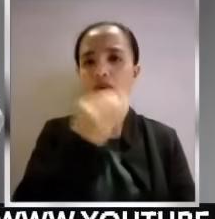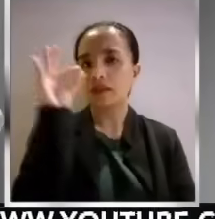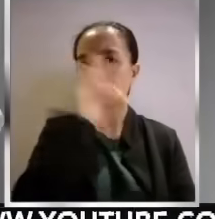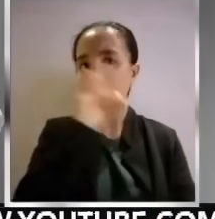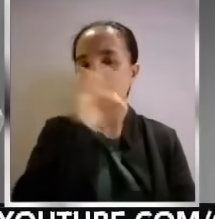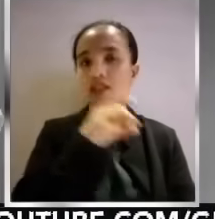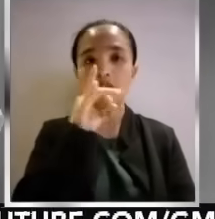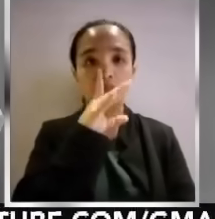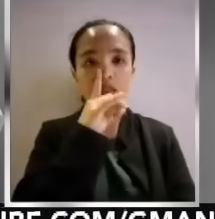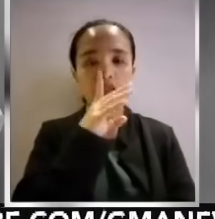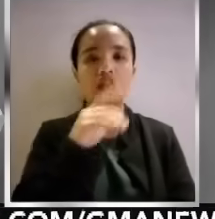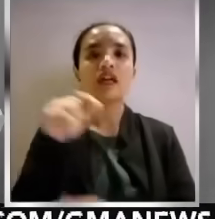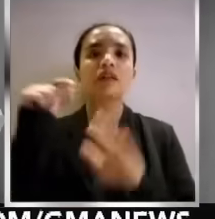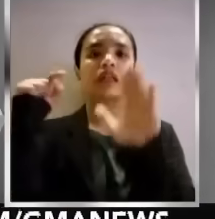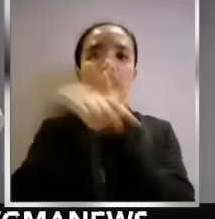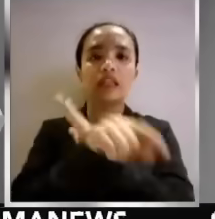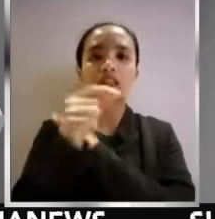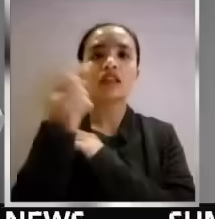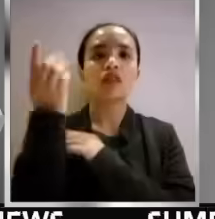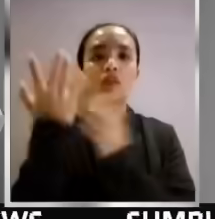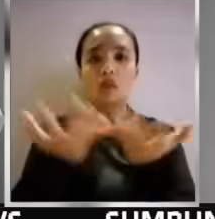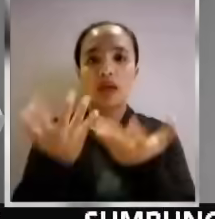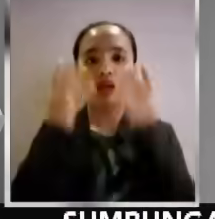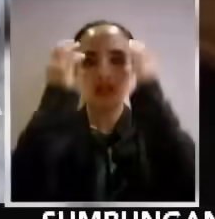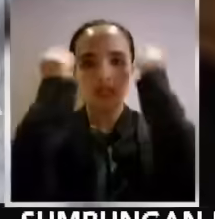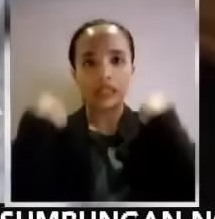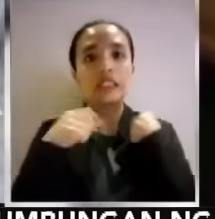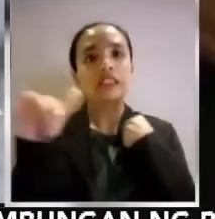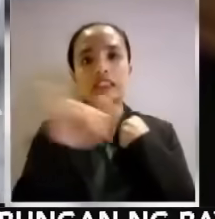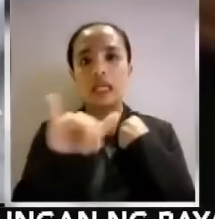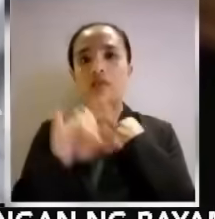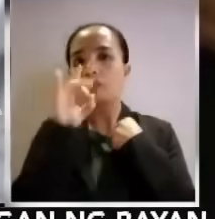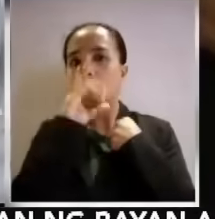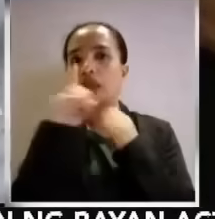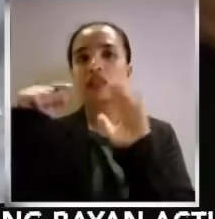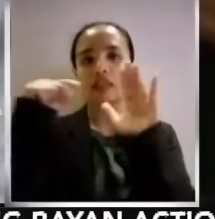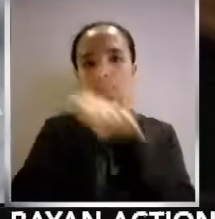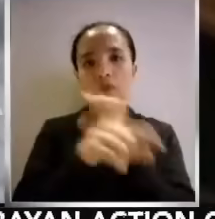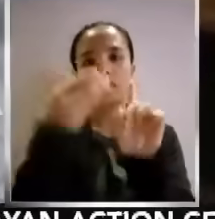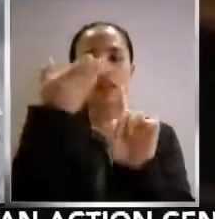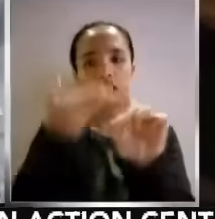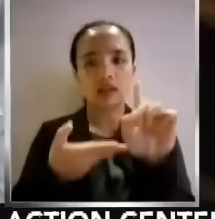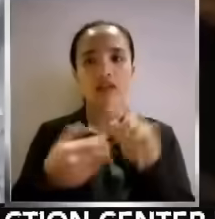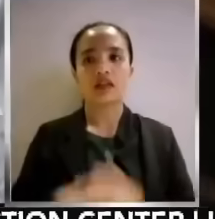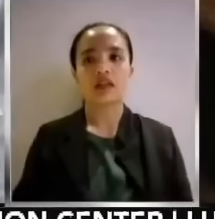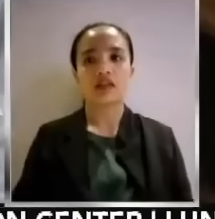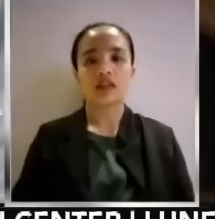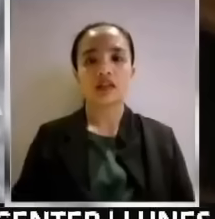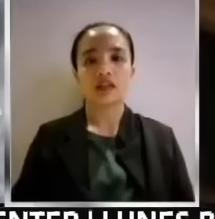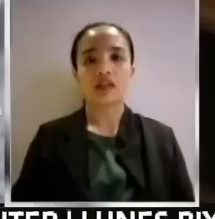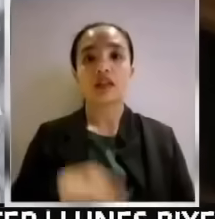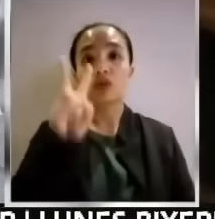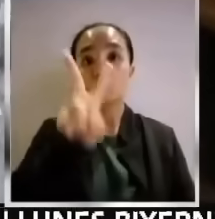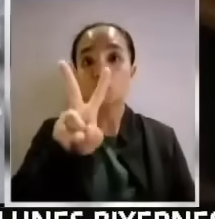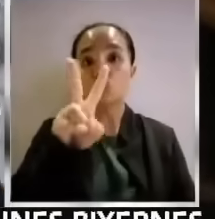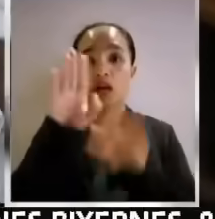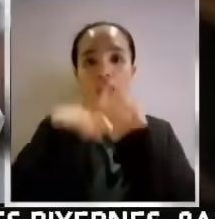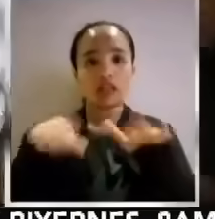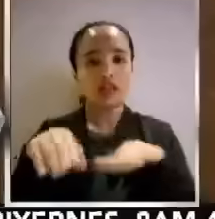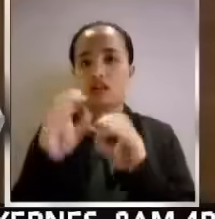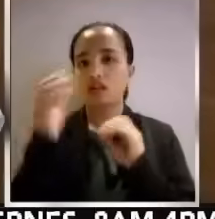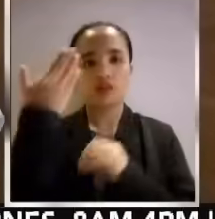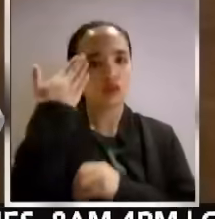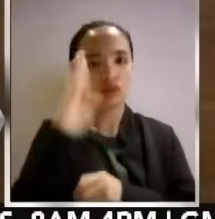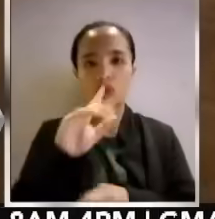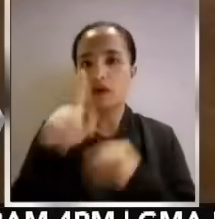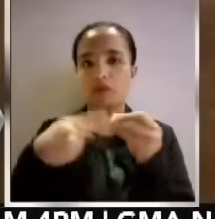sa Saudi Arabia ng kapwa niya kasambahay. Walang kamuwang-muwang ang 2 anak sa sinapit ng kanilang ina.